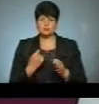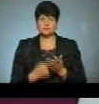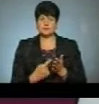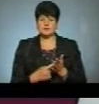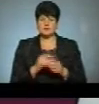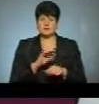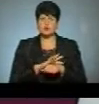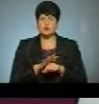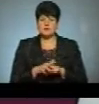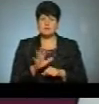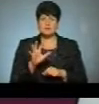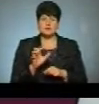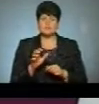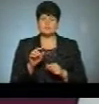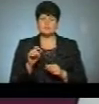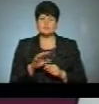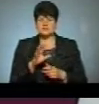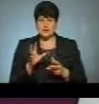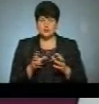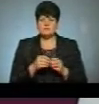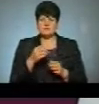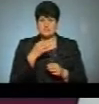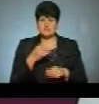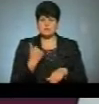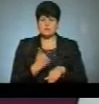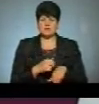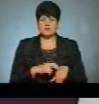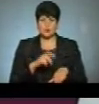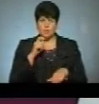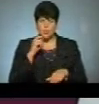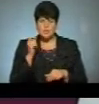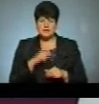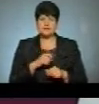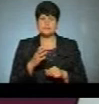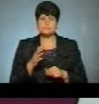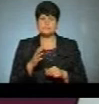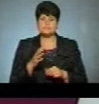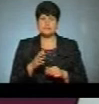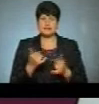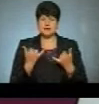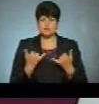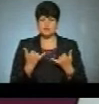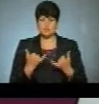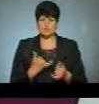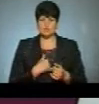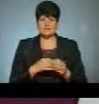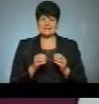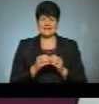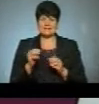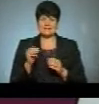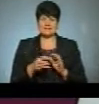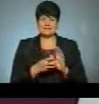у 455 людей. Загалом, як повідомив головний санітарний лікар України Віктор Ляшко, на сьогодні у нас